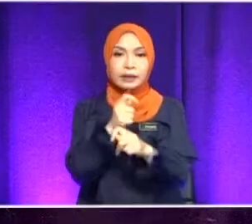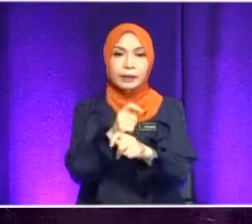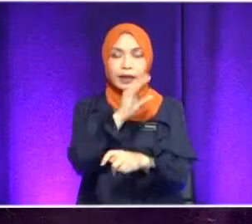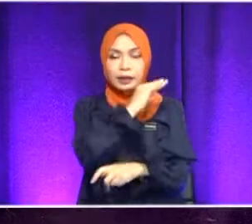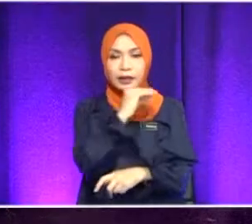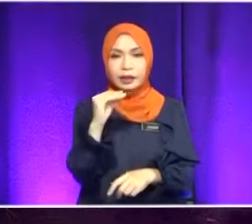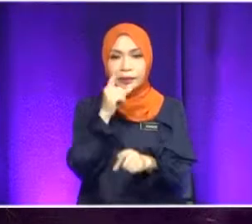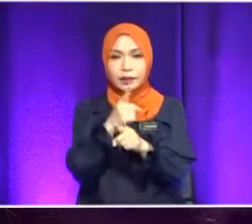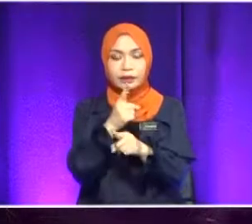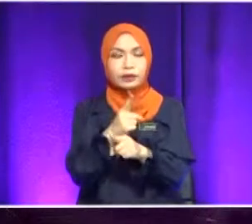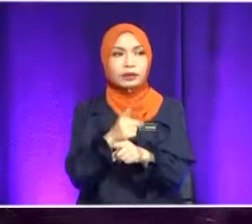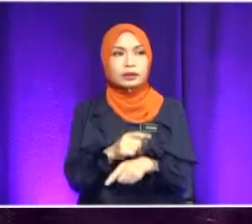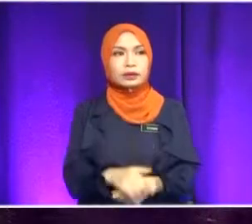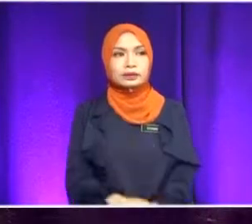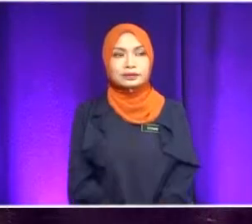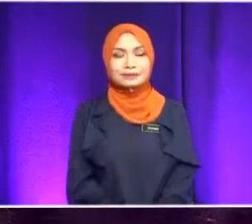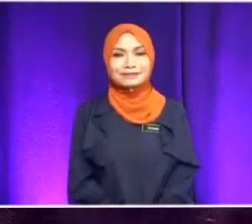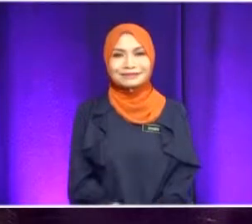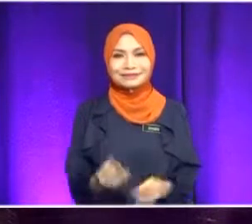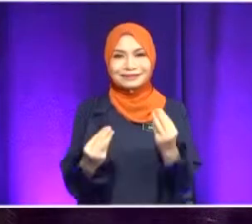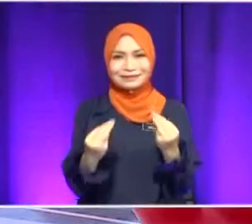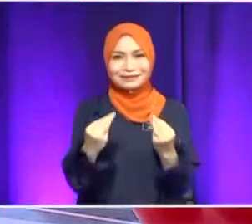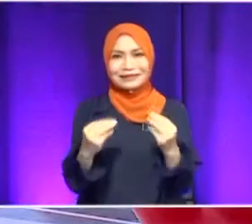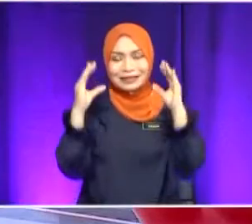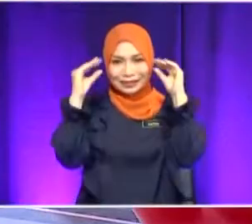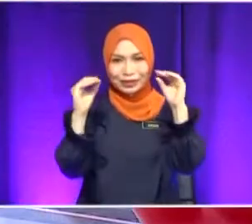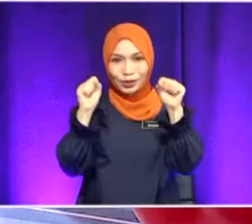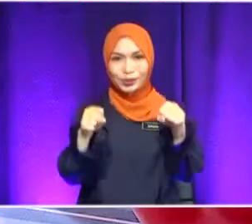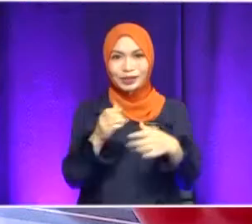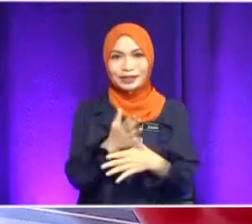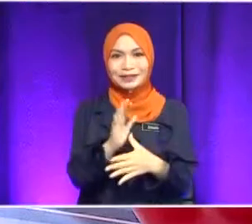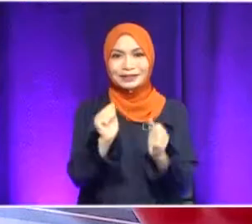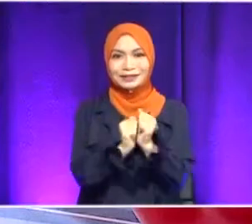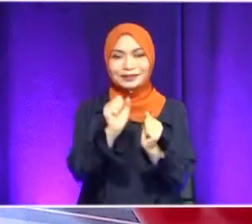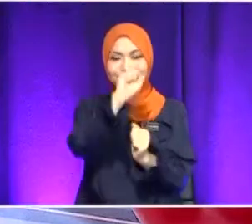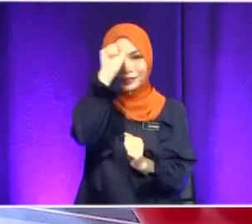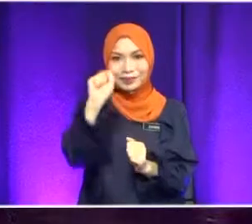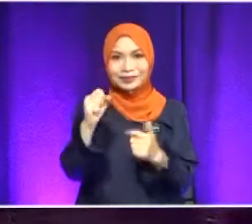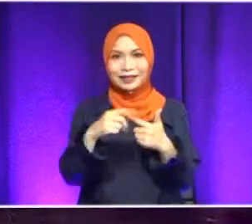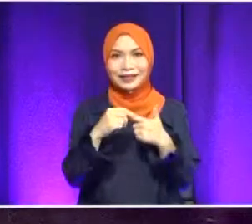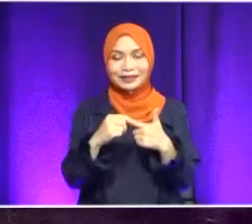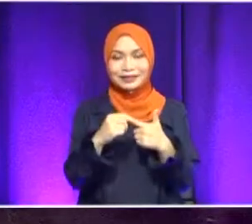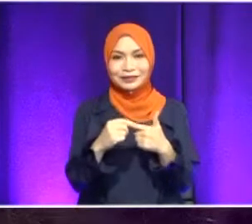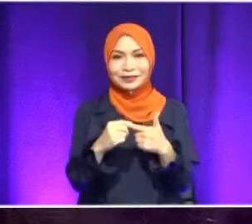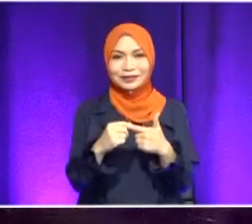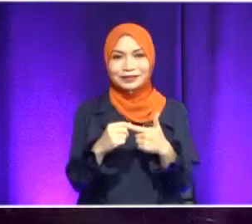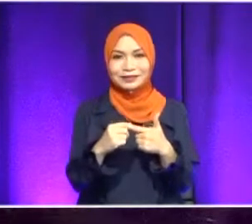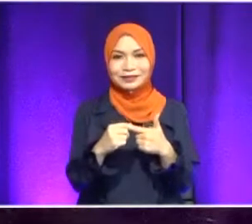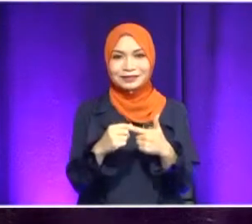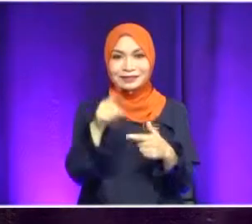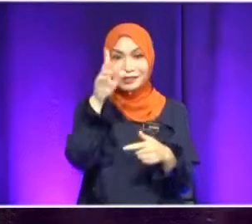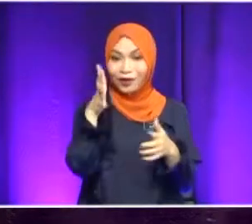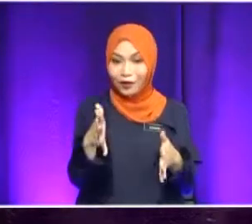ke msh di mungkin kita teruskan dengan soal yang kedua boleh Oke so yang kedua ialah seorang petani di sebuah kawasan